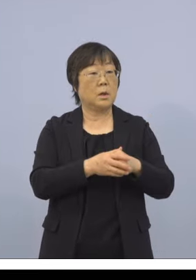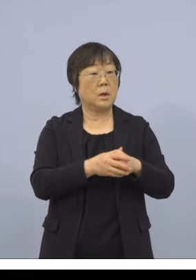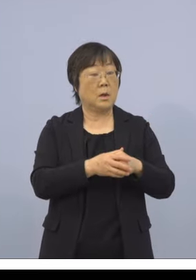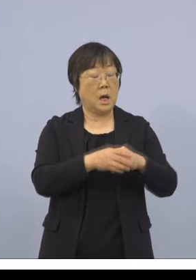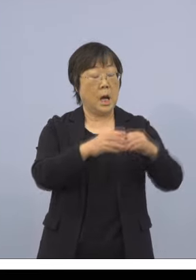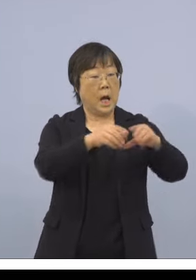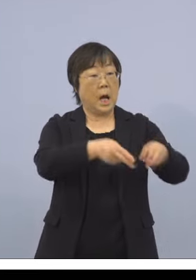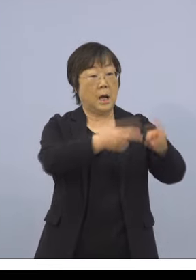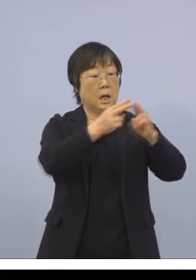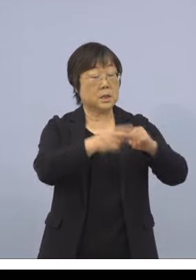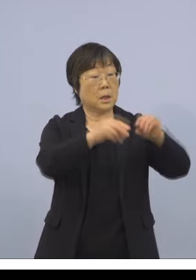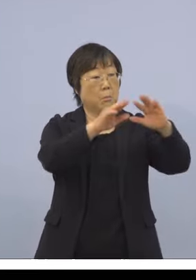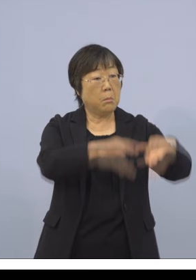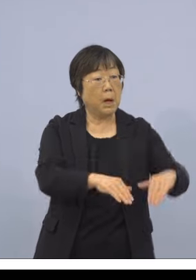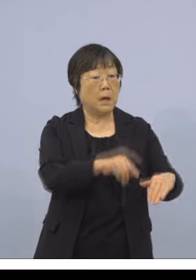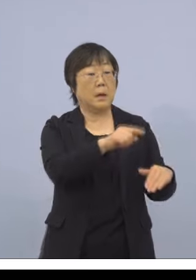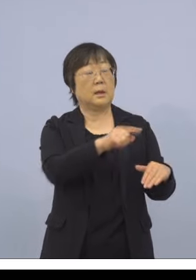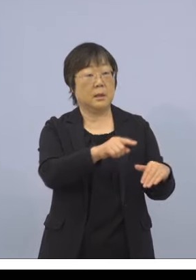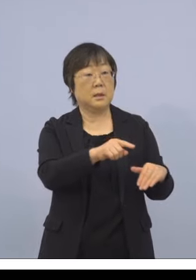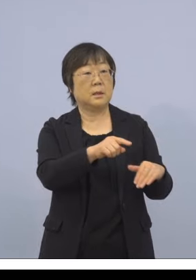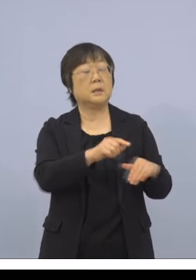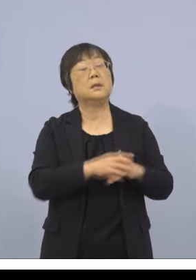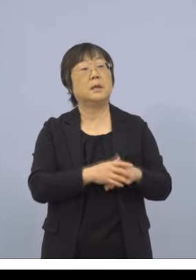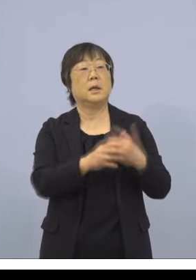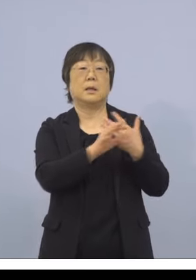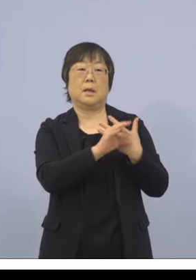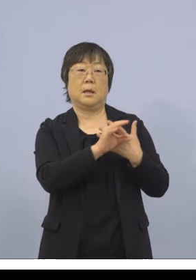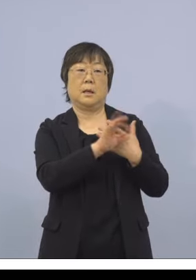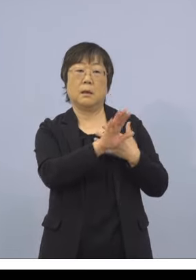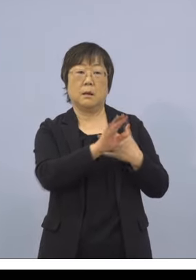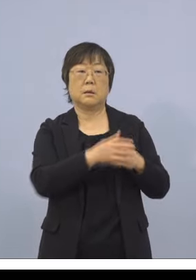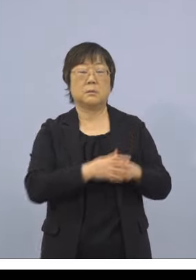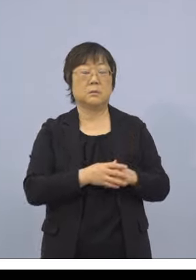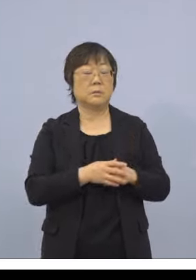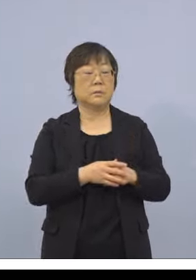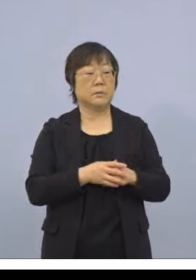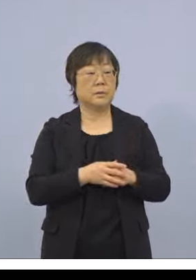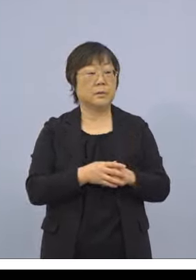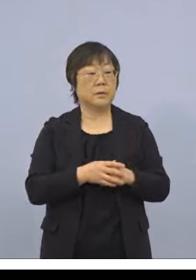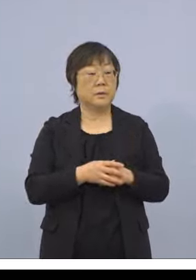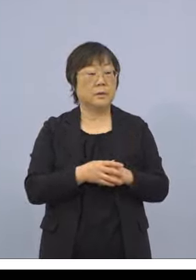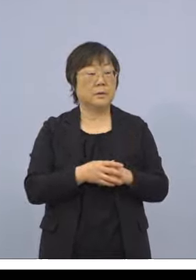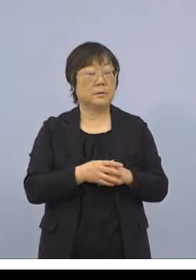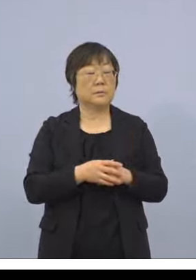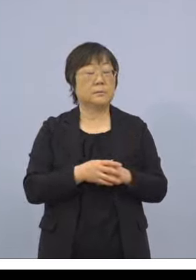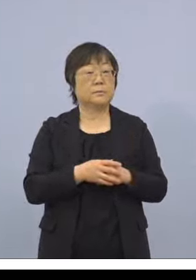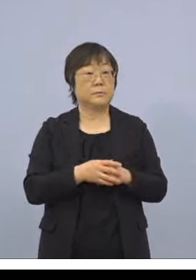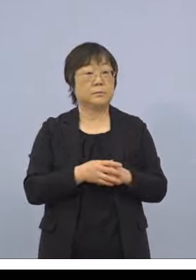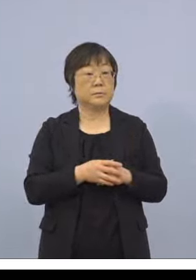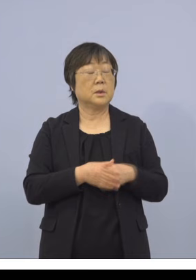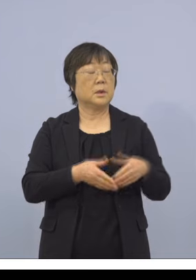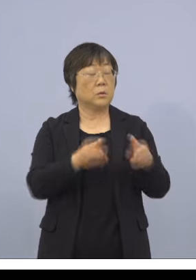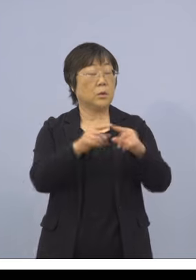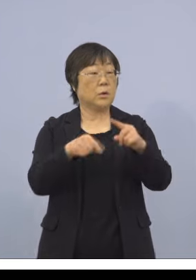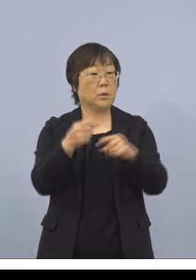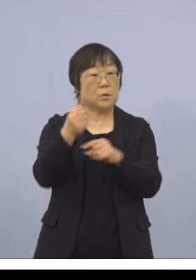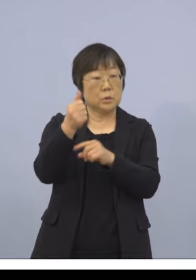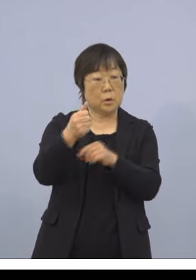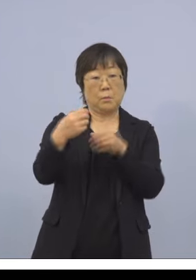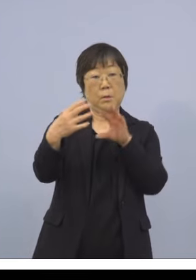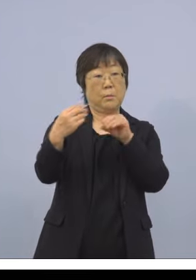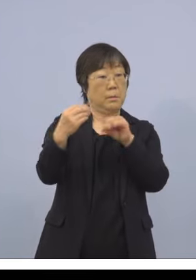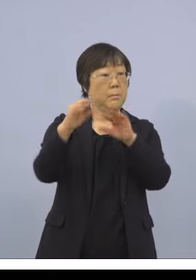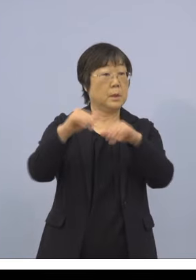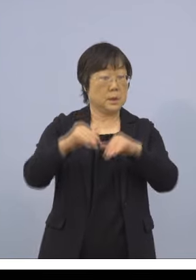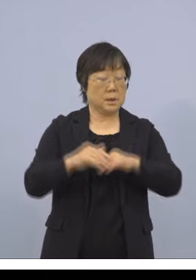ういったものが橋が落ちたと、まあ、こういう大変なことが起こったと。 ということで道路局長ともお話ししまし